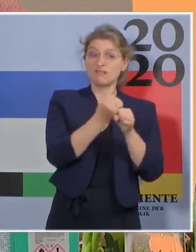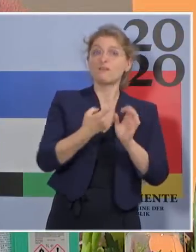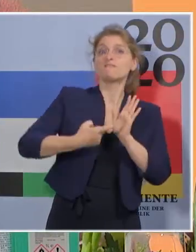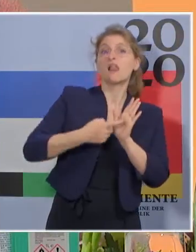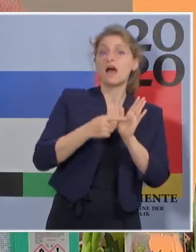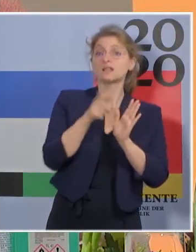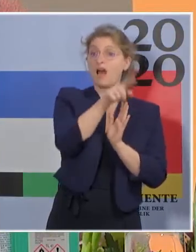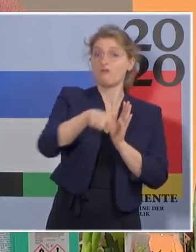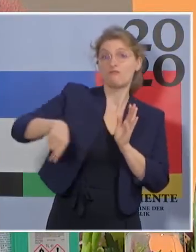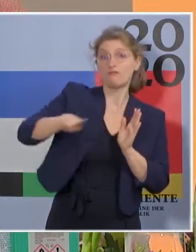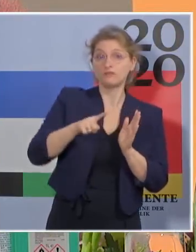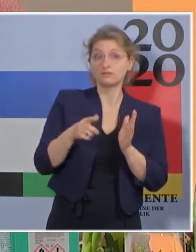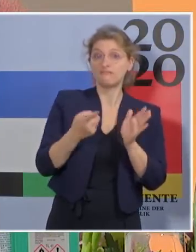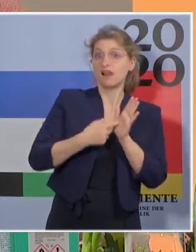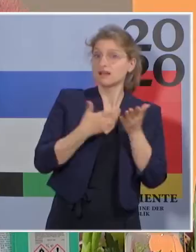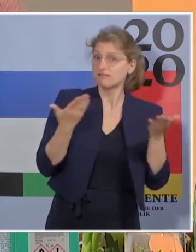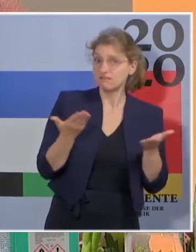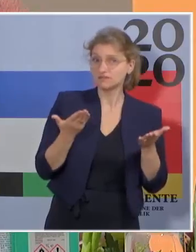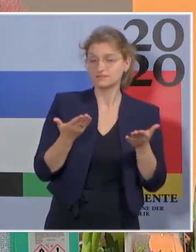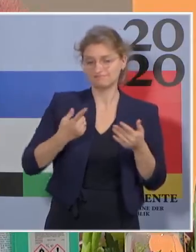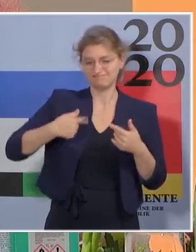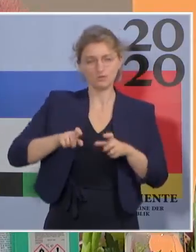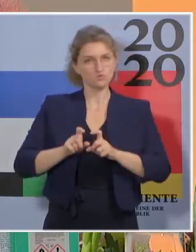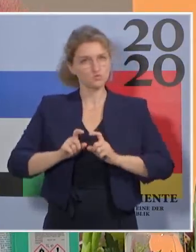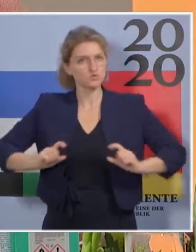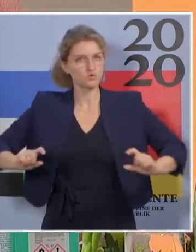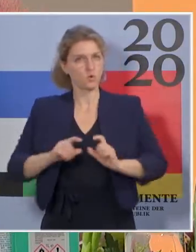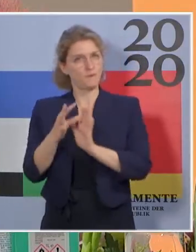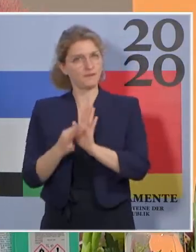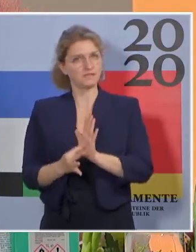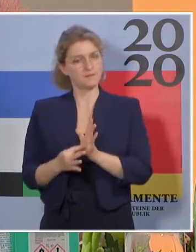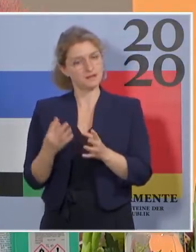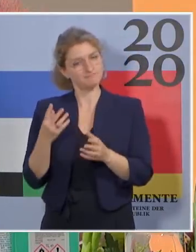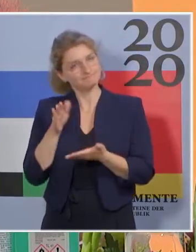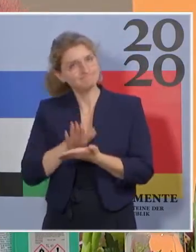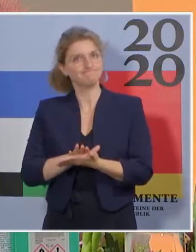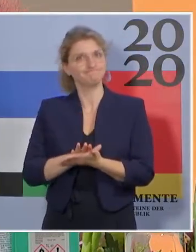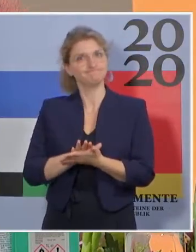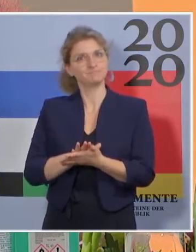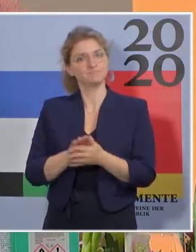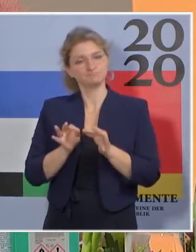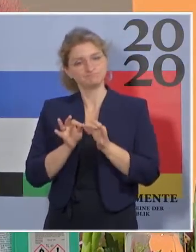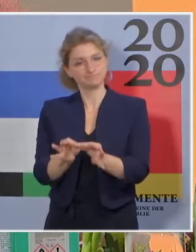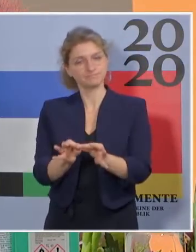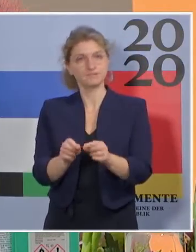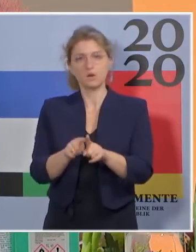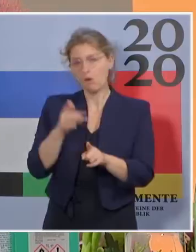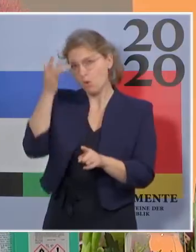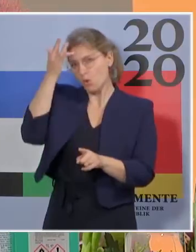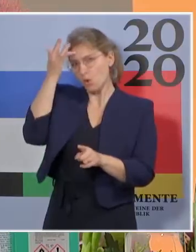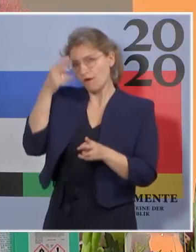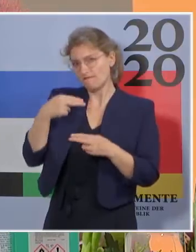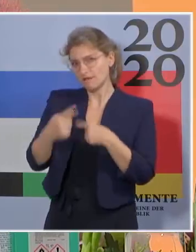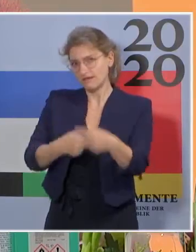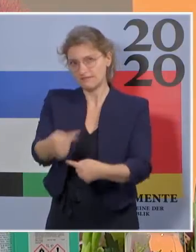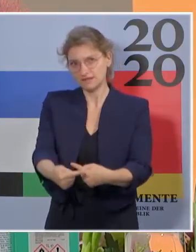verlangt nämlich, dass wir an unseren Grundprinzipien festhalten und sie klug weiterentwickeln. Sie fordert von